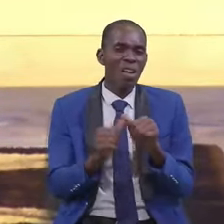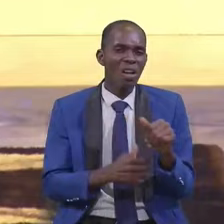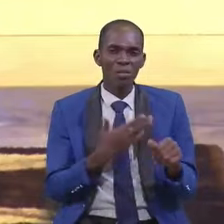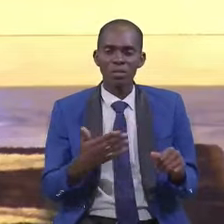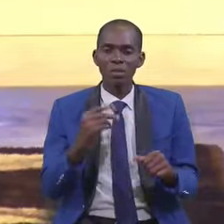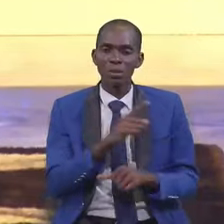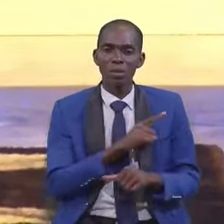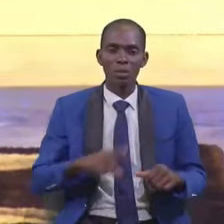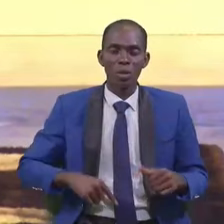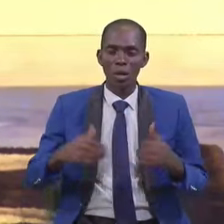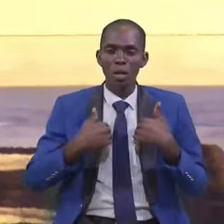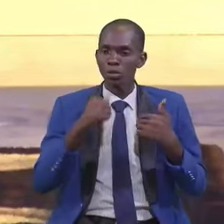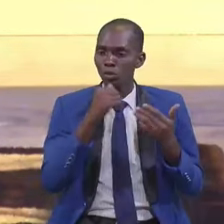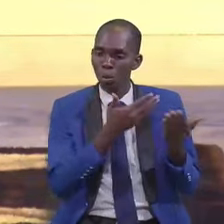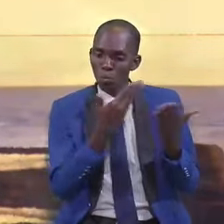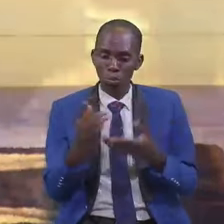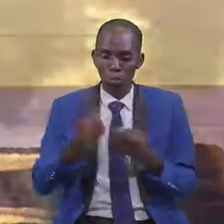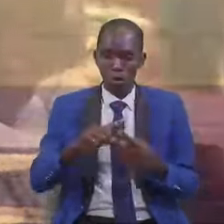votre vie sera enlevé ce soir.